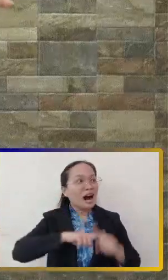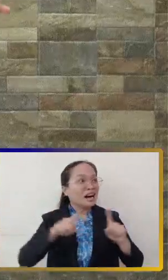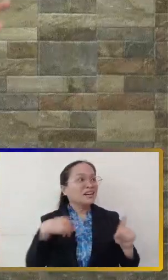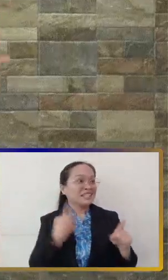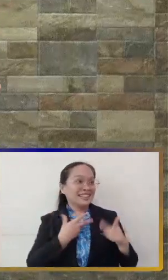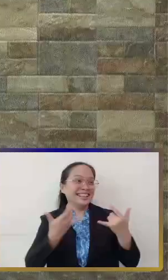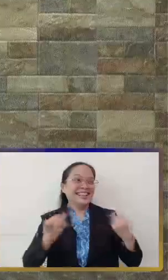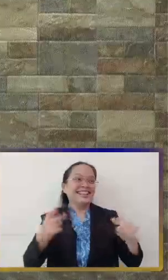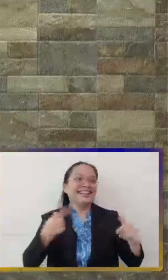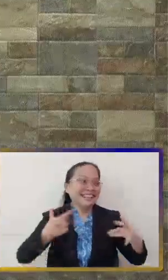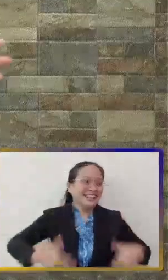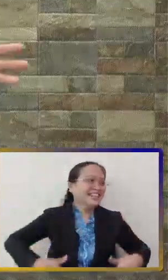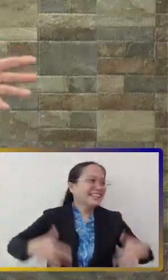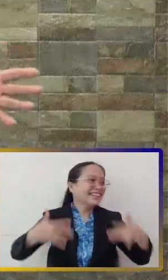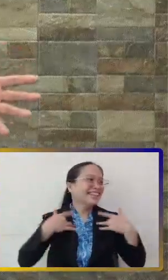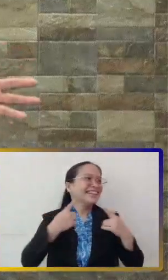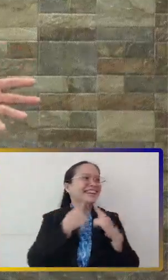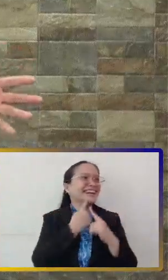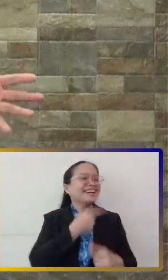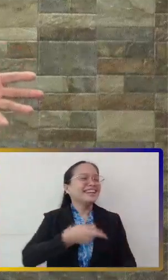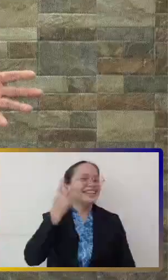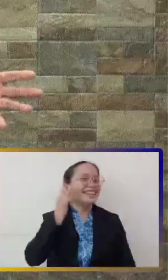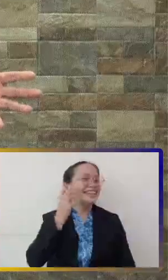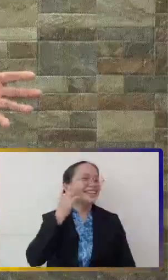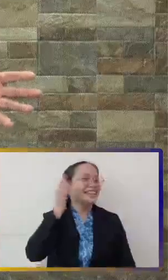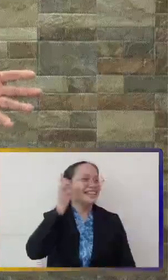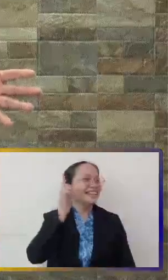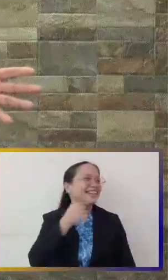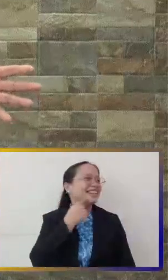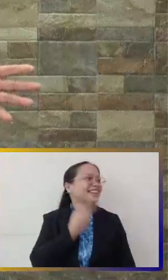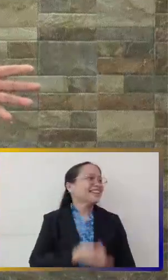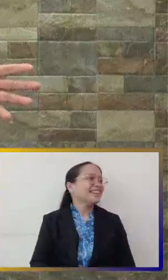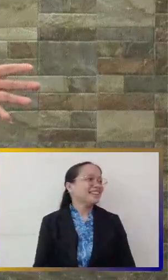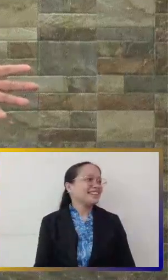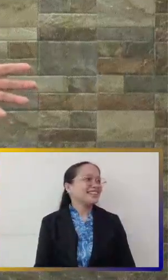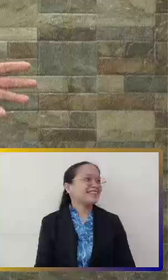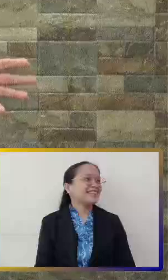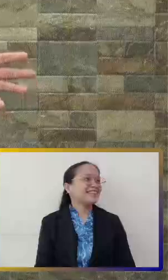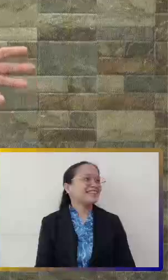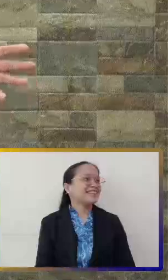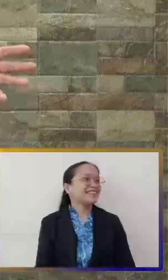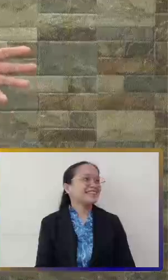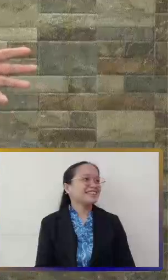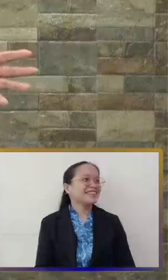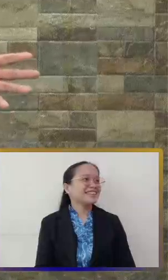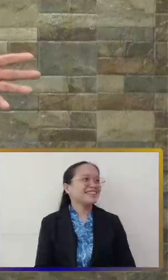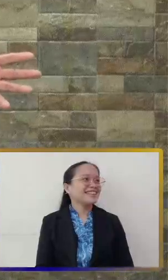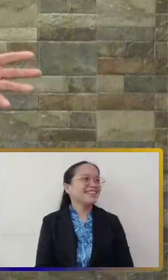nabubuhay. Come on, talk to me if you can. Why is that?